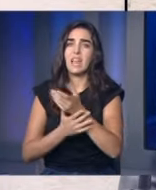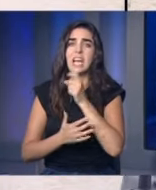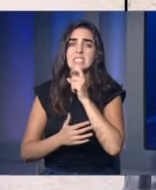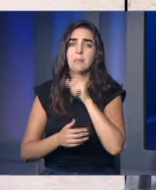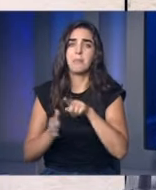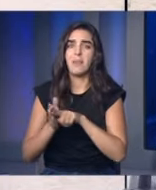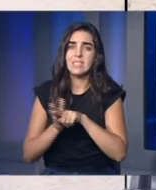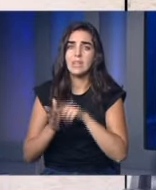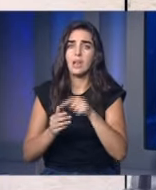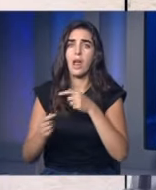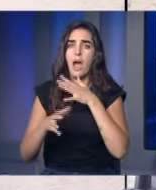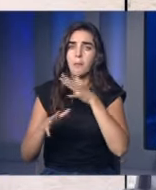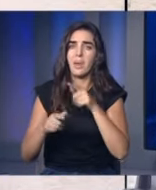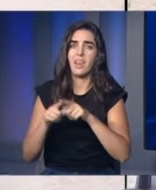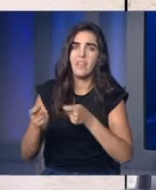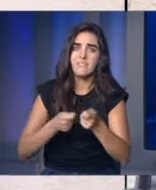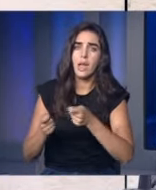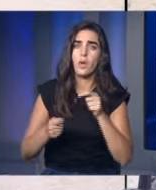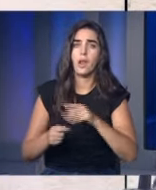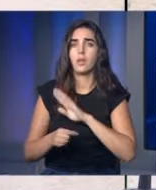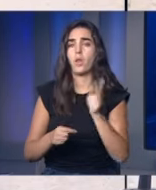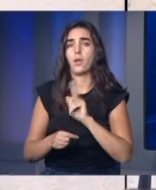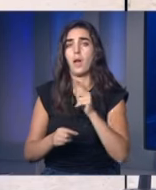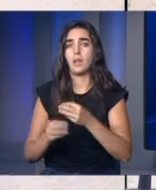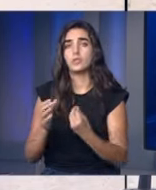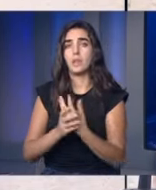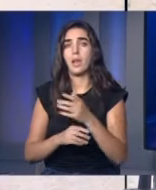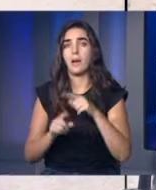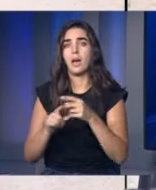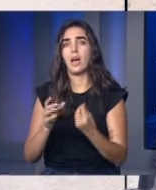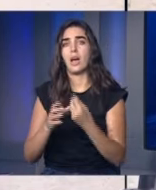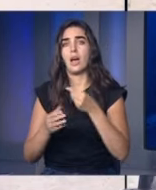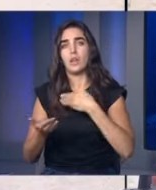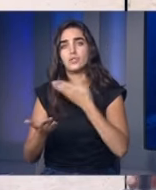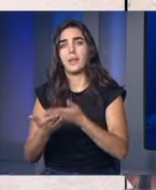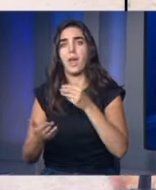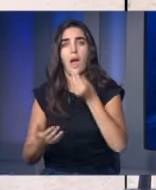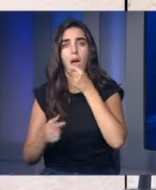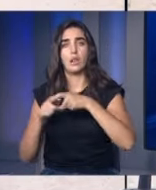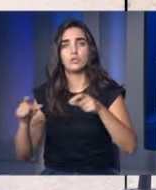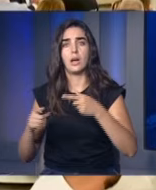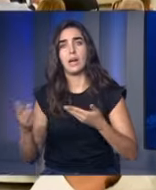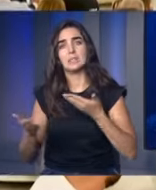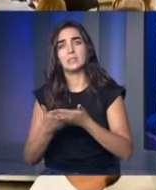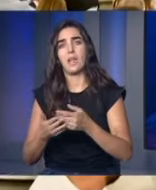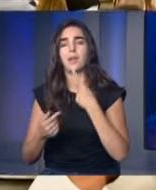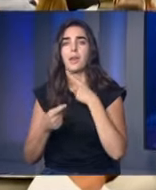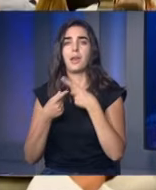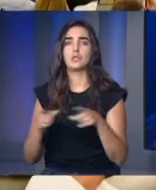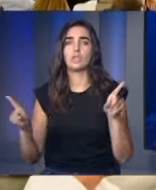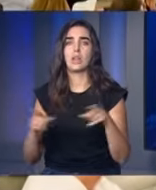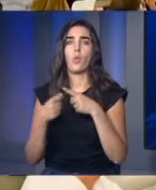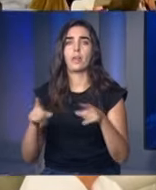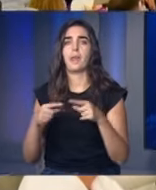يناقش الحكومة بموضوع بهالخطورة، شو عم تحكيني أنت؟ يعني أنت تشوف كذب ونفاق الفريق الآخر. تجدر الإشارة إلى